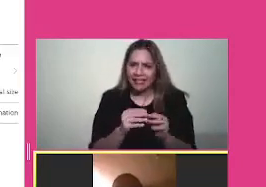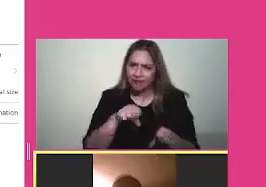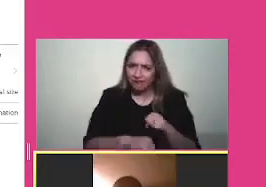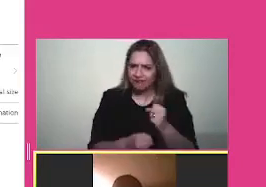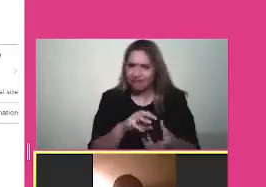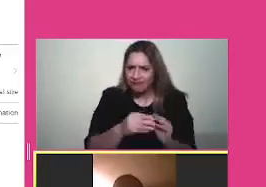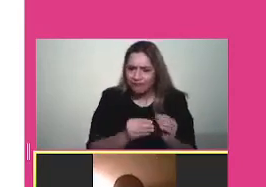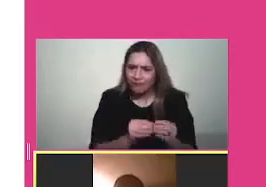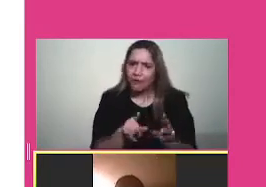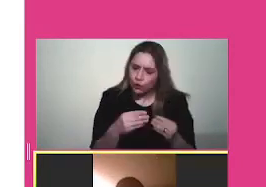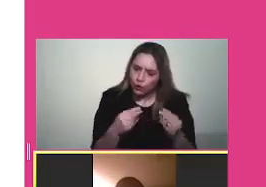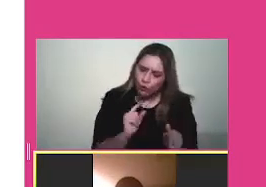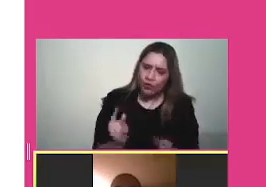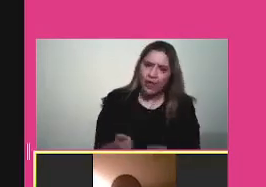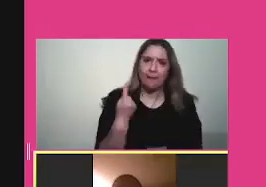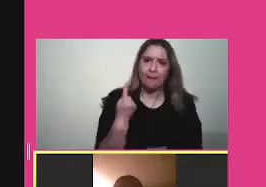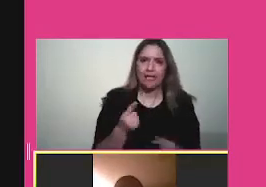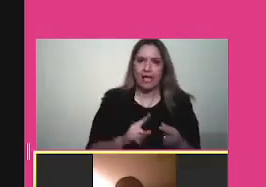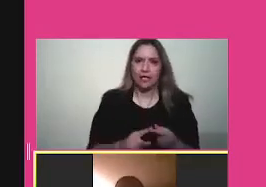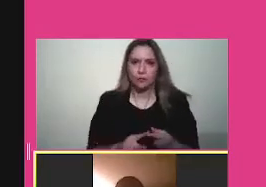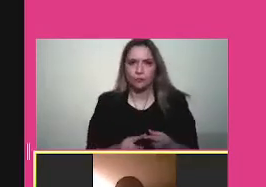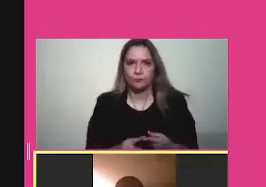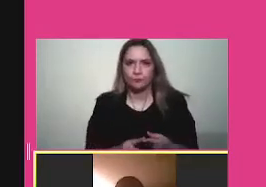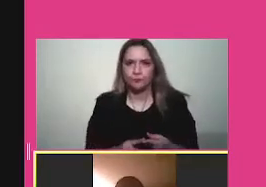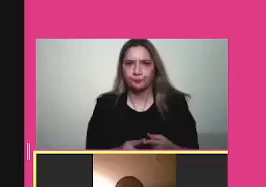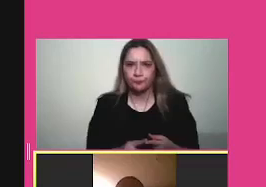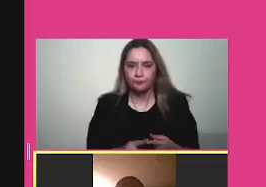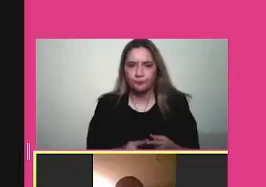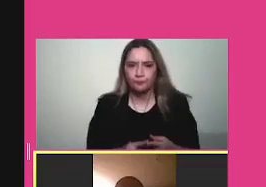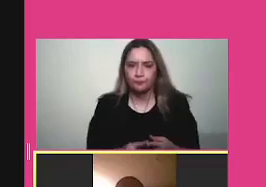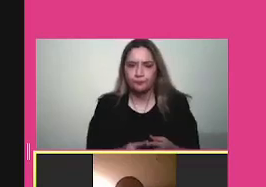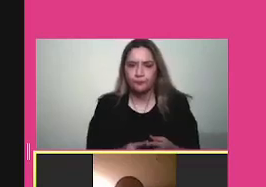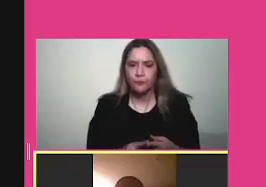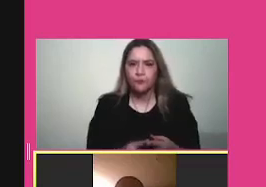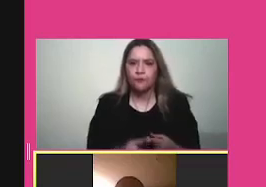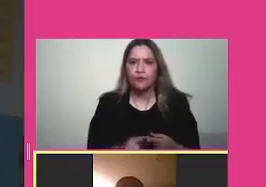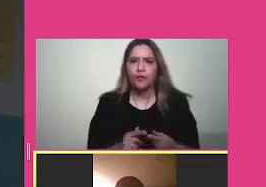μέσο θεραπευτικό, με